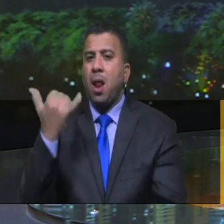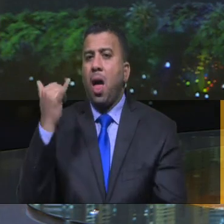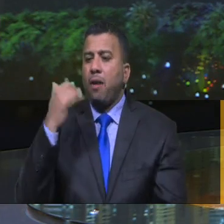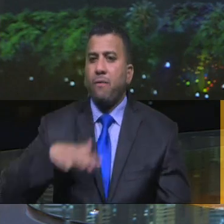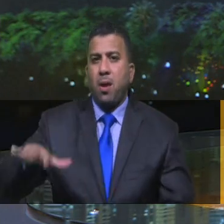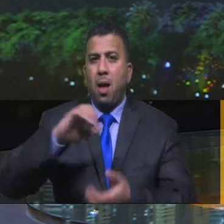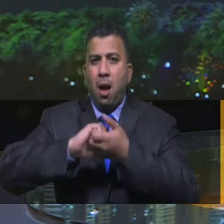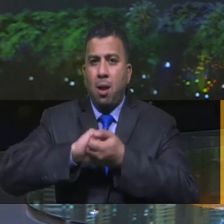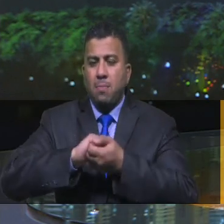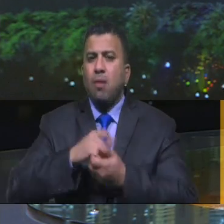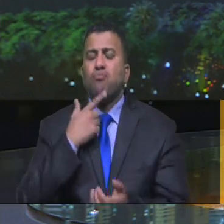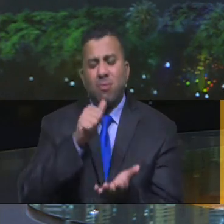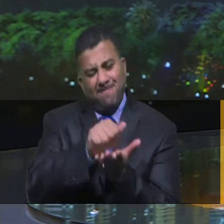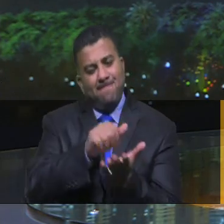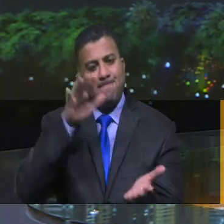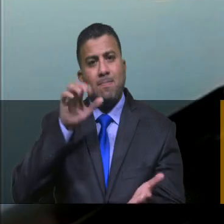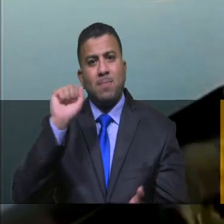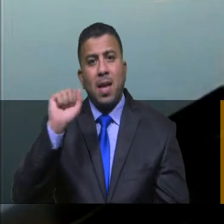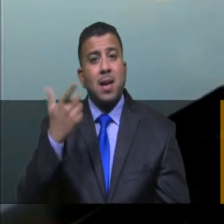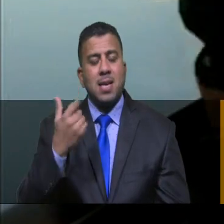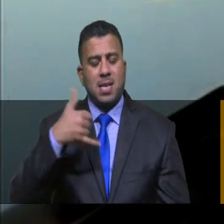العربي لتحرير اليمن.